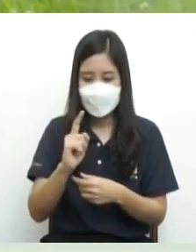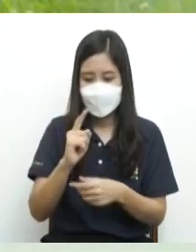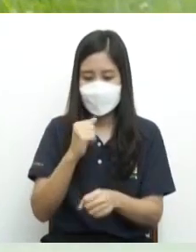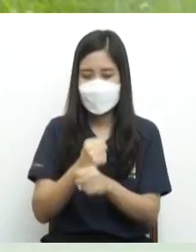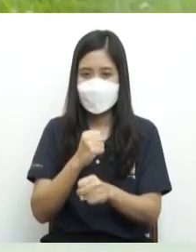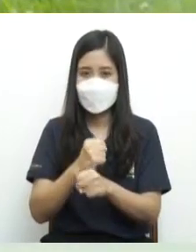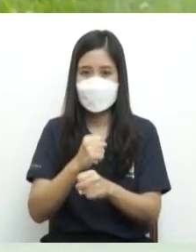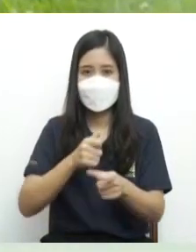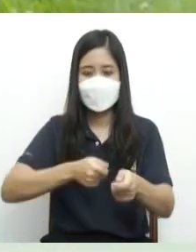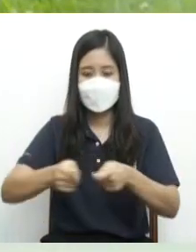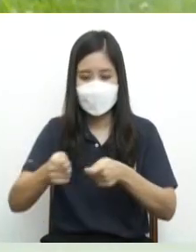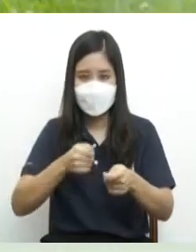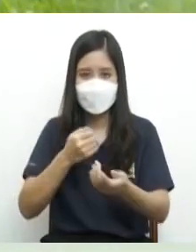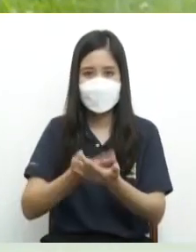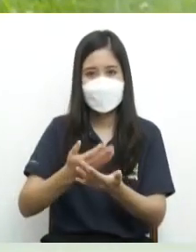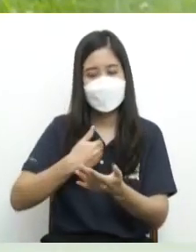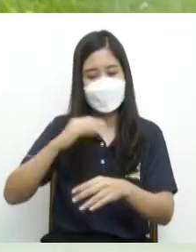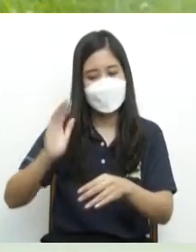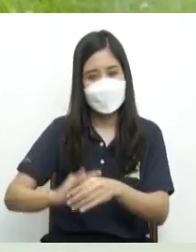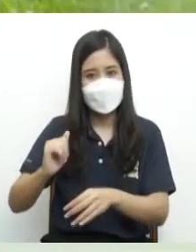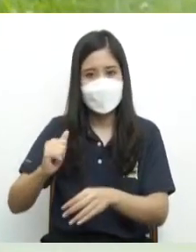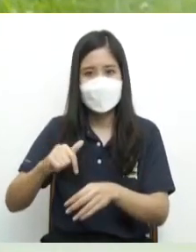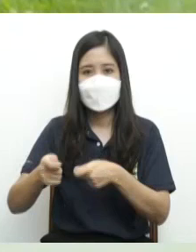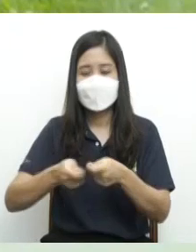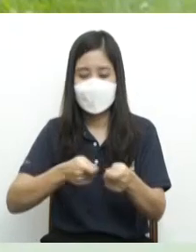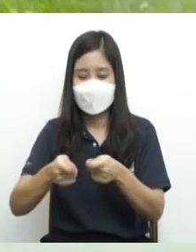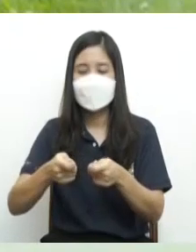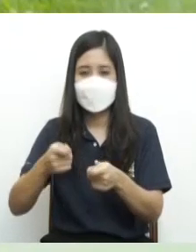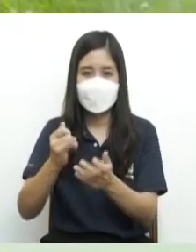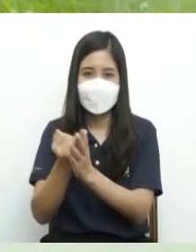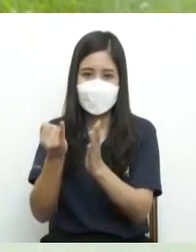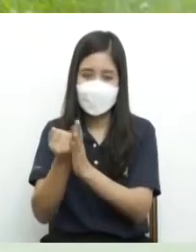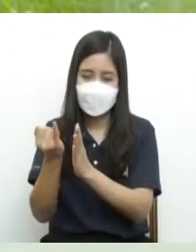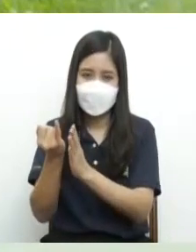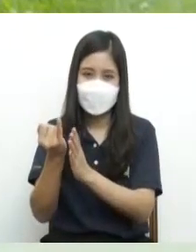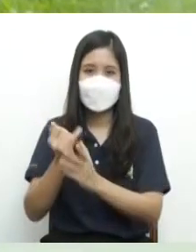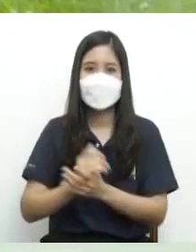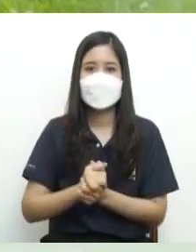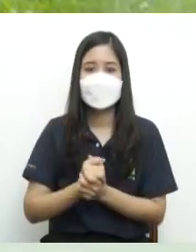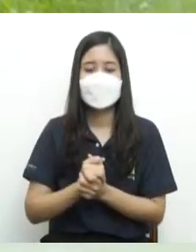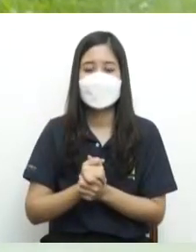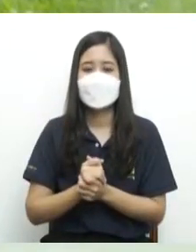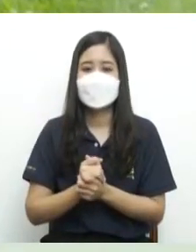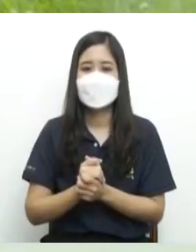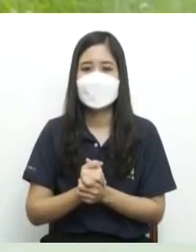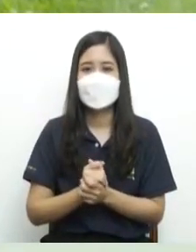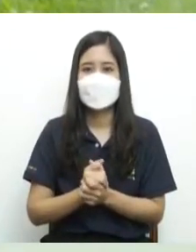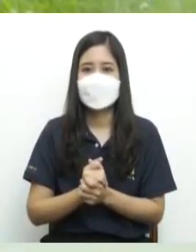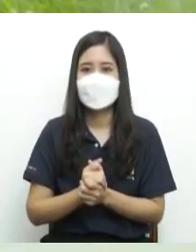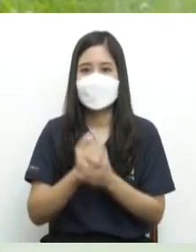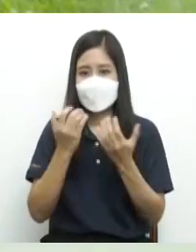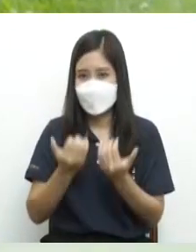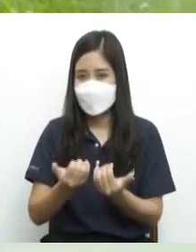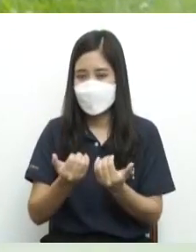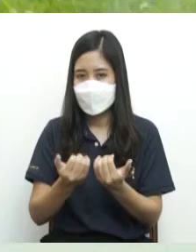บริหารการเงินที่มีประสิทธิภาพที่ถูกต้องวิธีนะครับเราก็จะเหมือนมีภูมิคุ้มกันในการที่